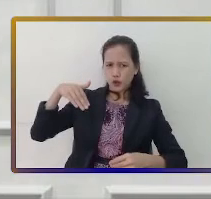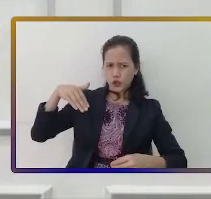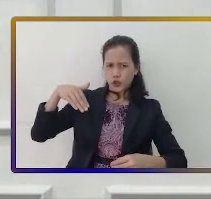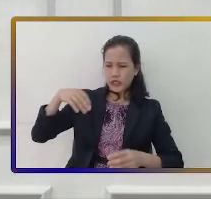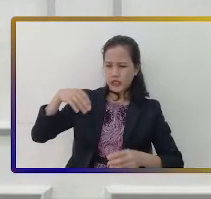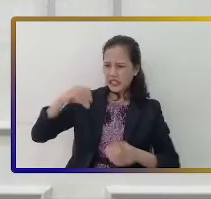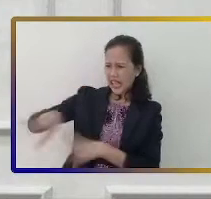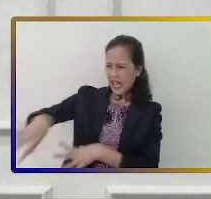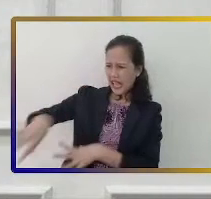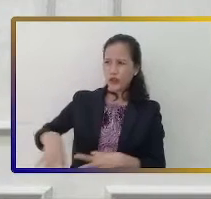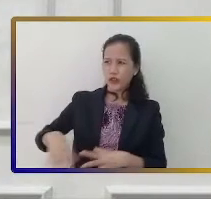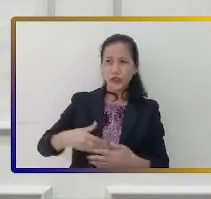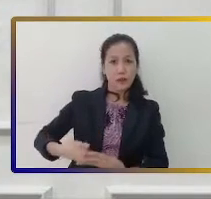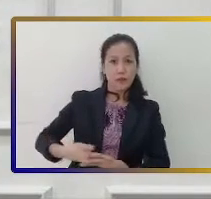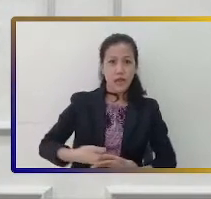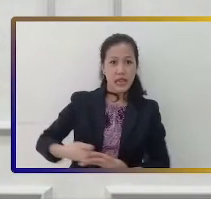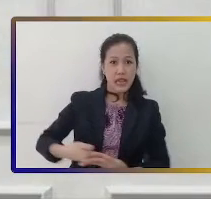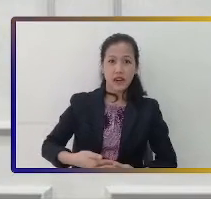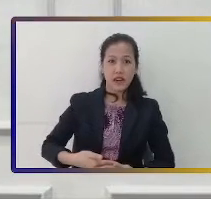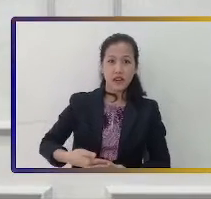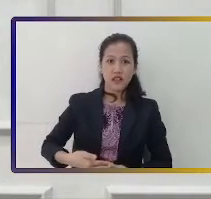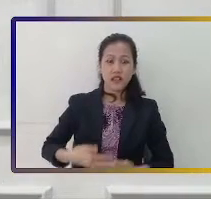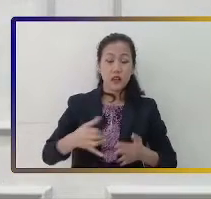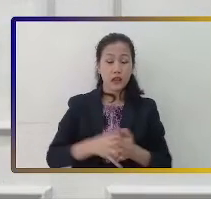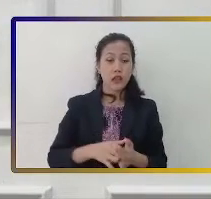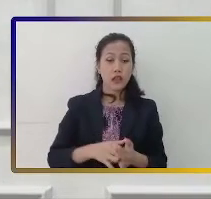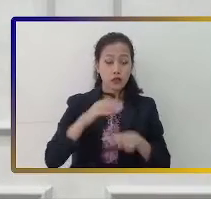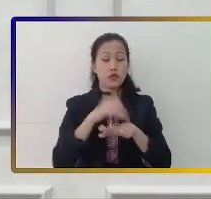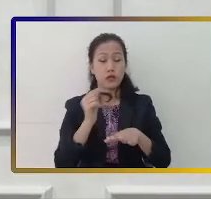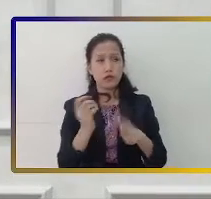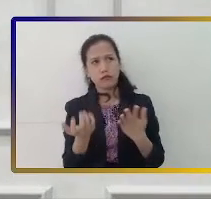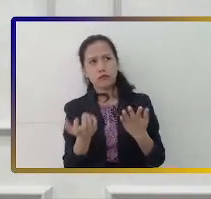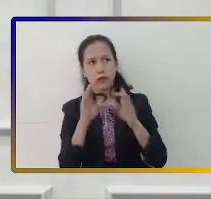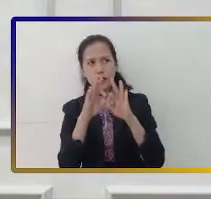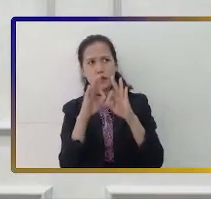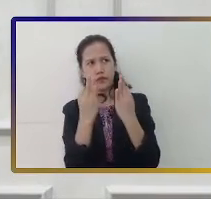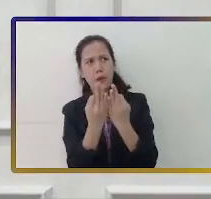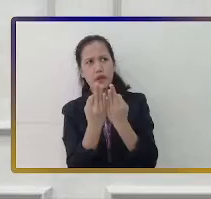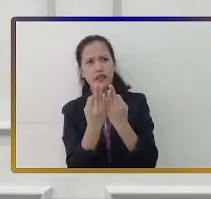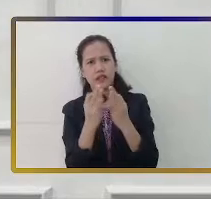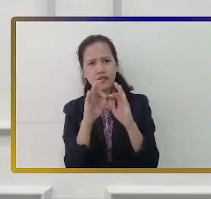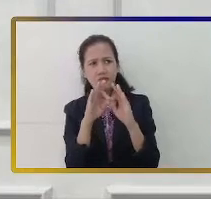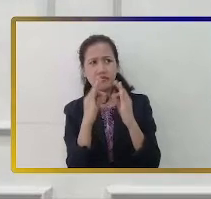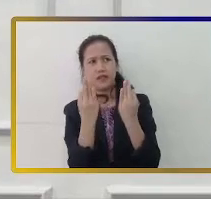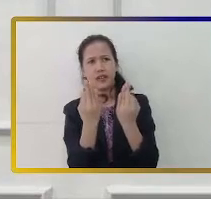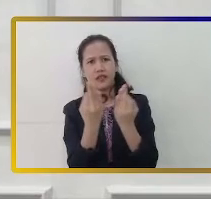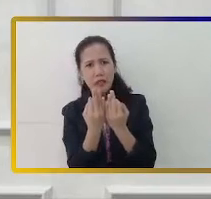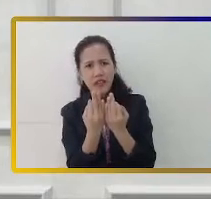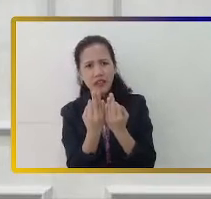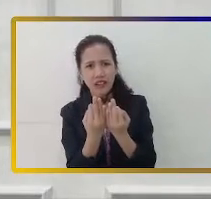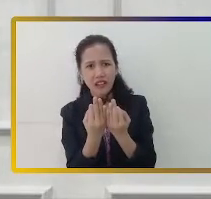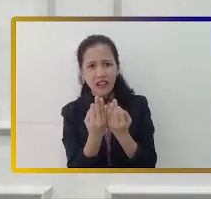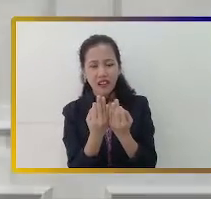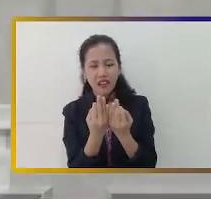they call themselves a family man. And they call themselves family. Kapatid,